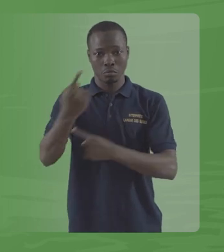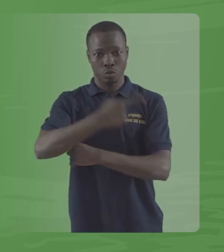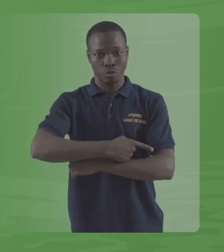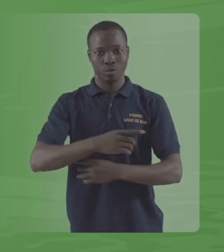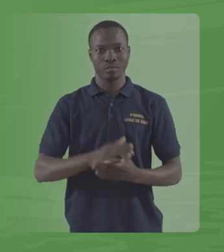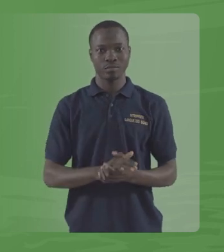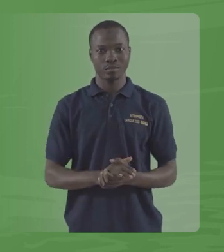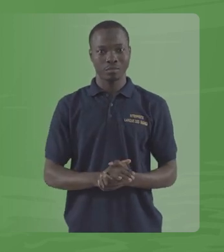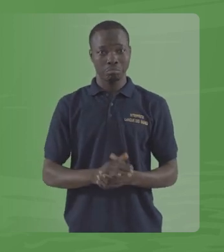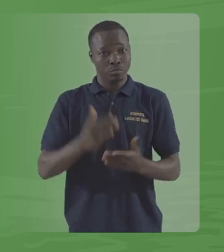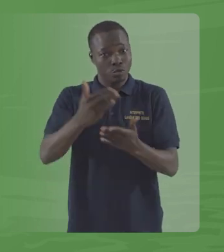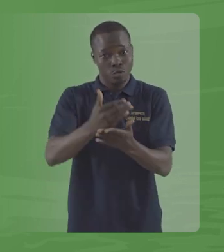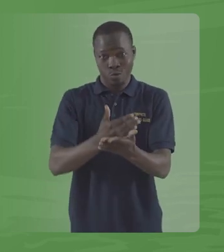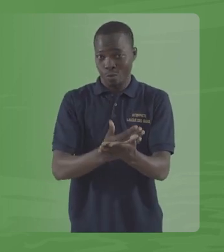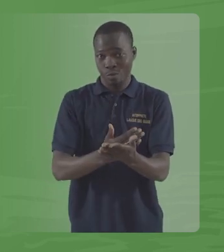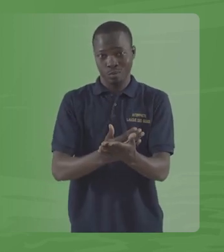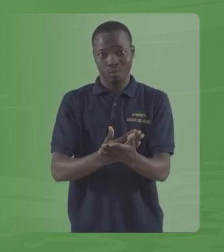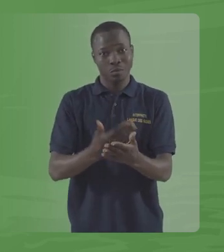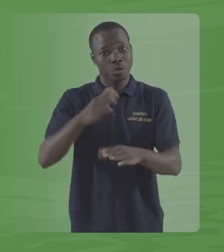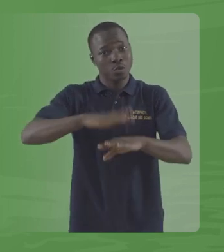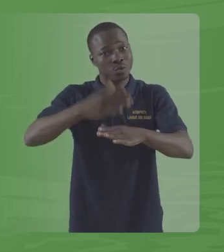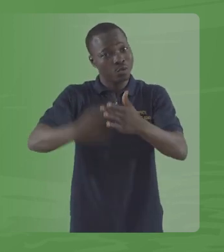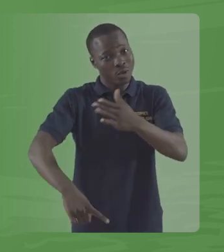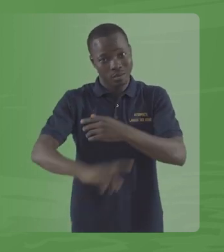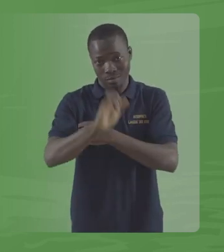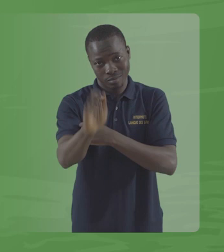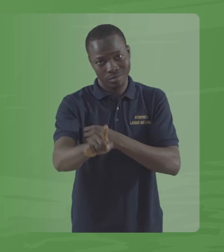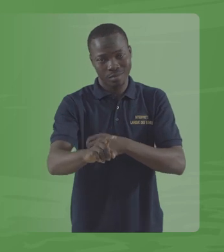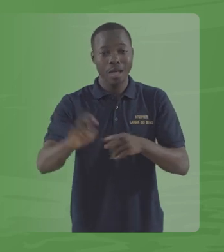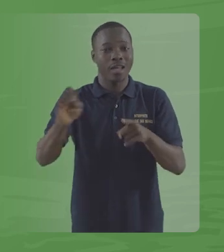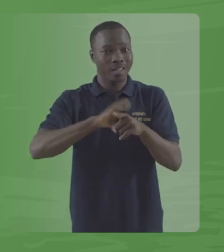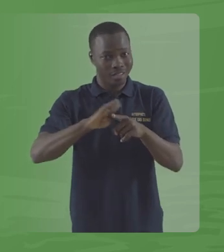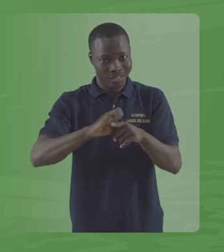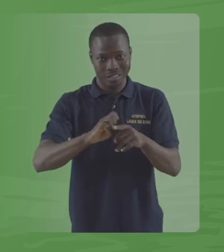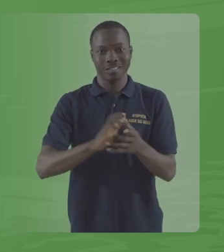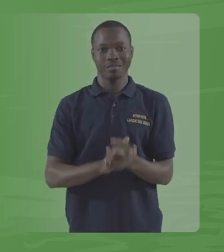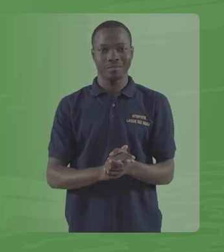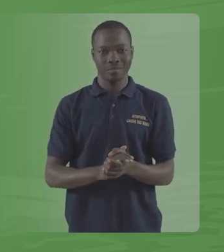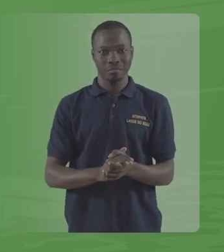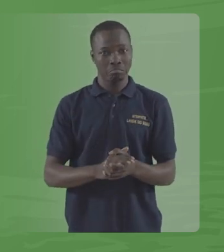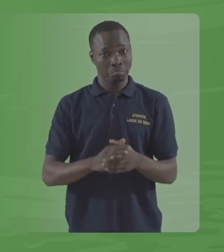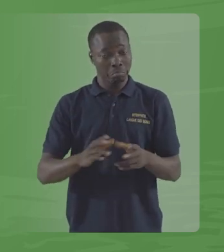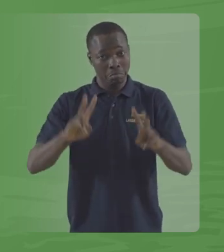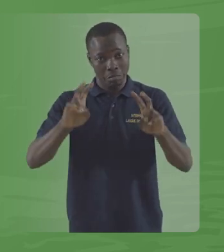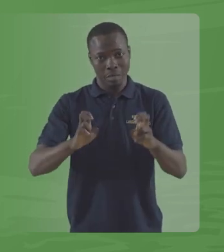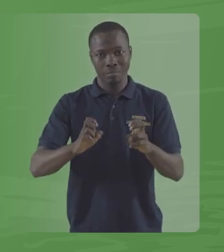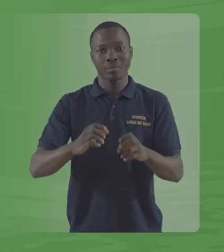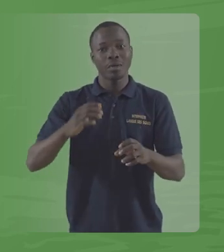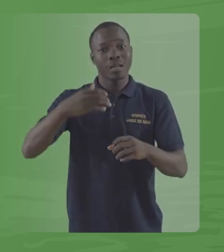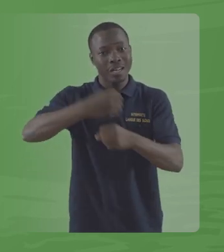Aujourd'hui, la séance va porter sur des exercices portant sur la synthèse